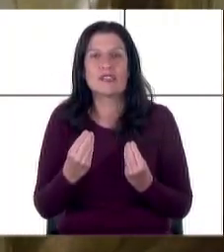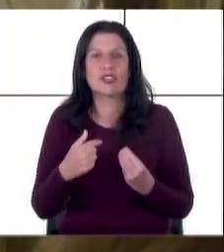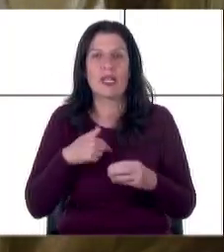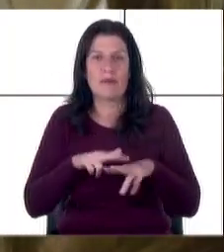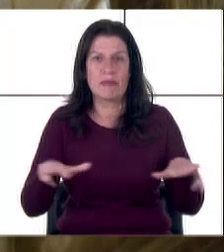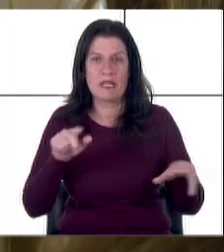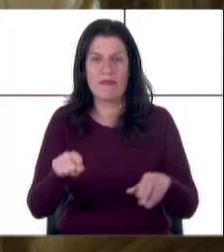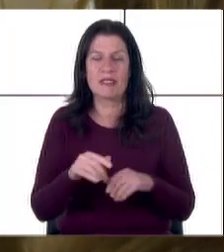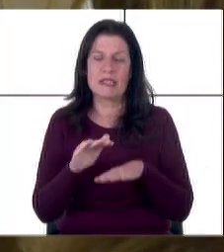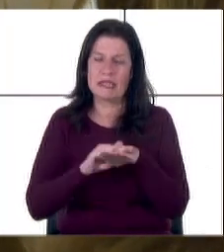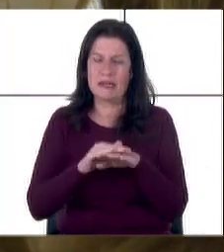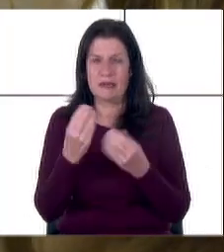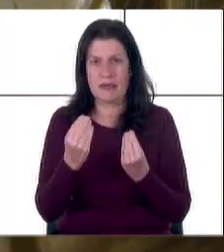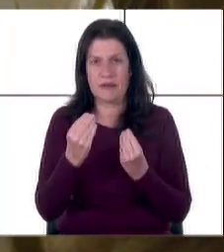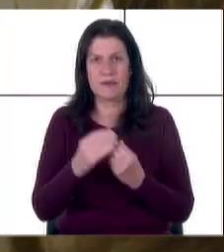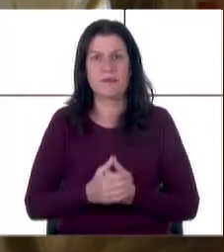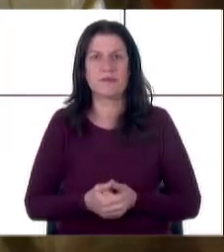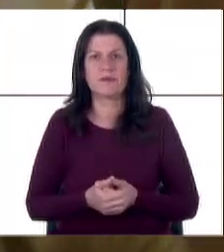צריכה רגע.